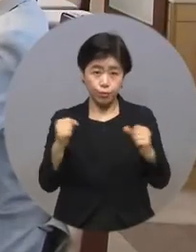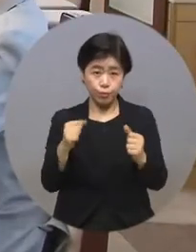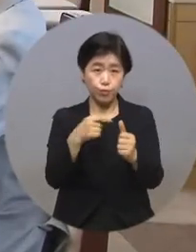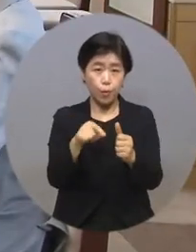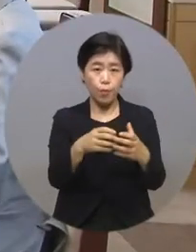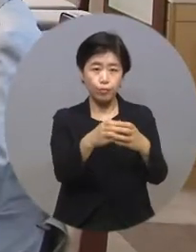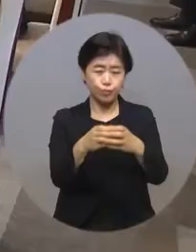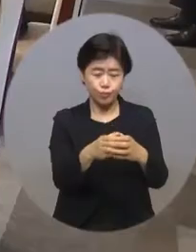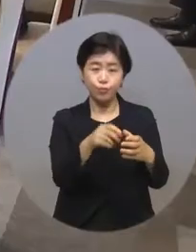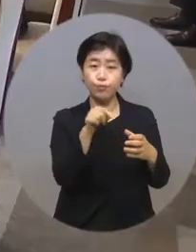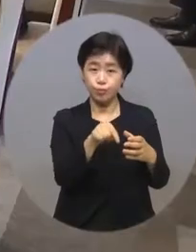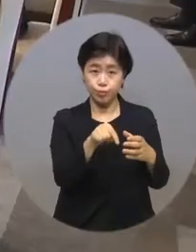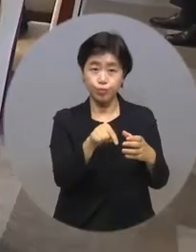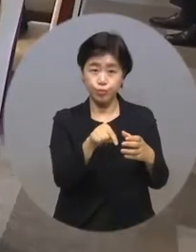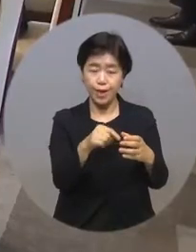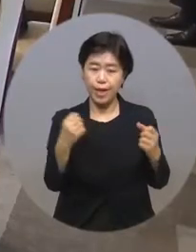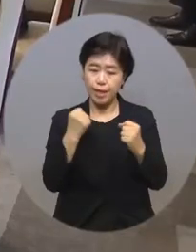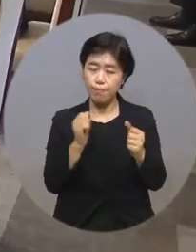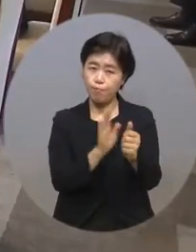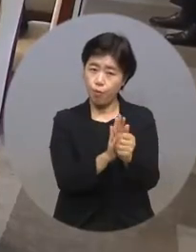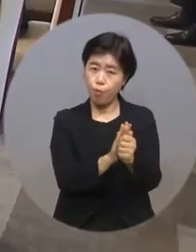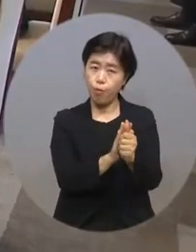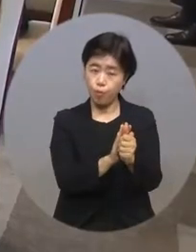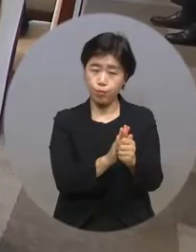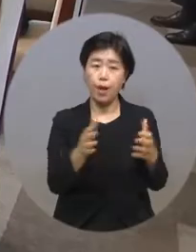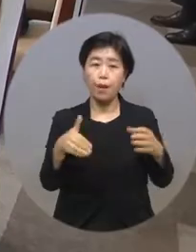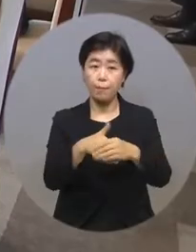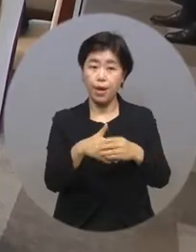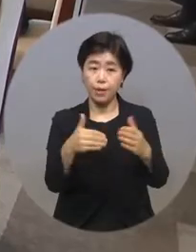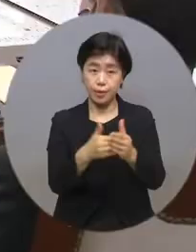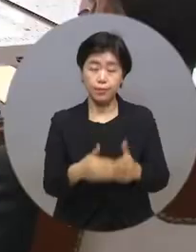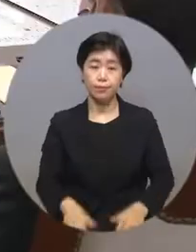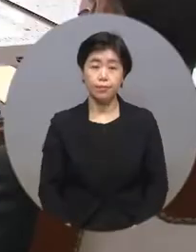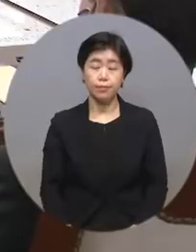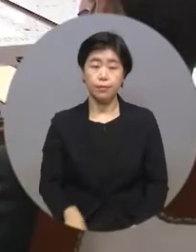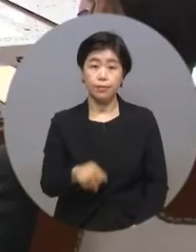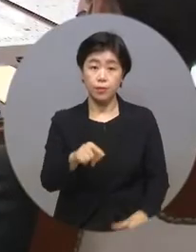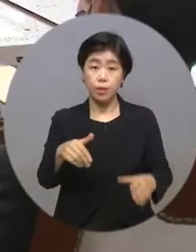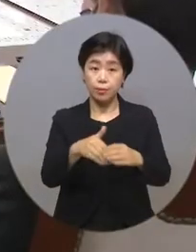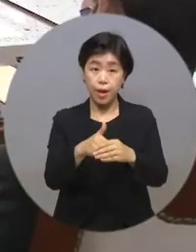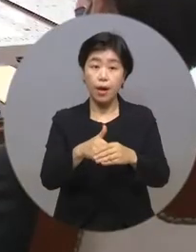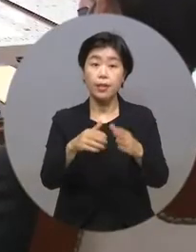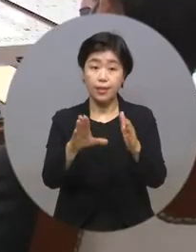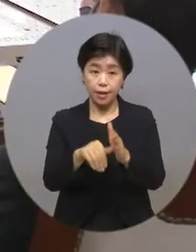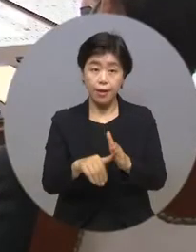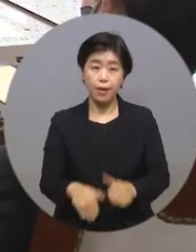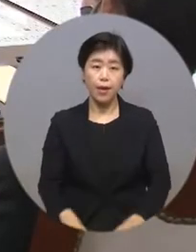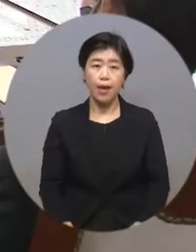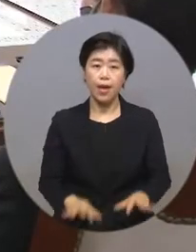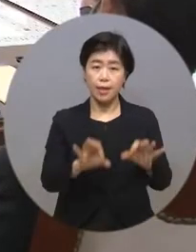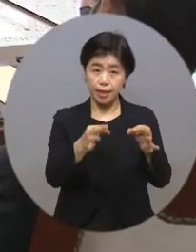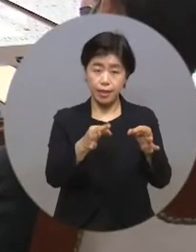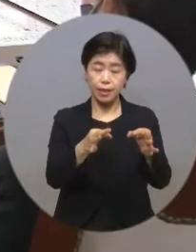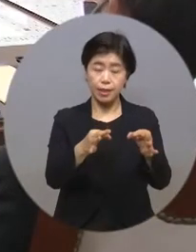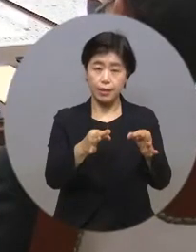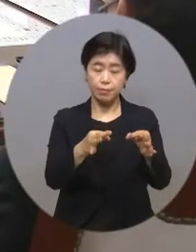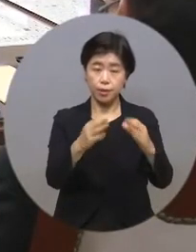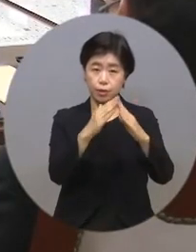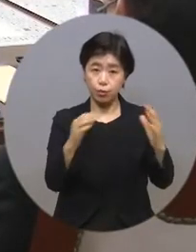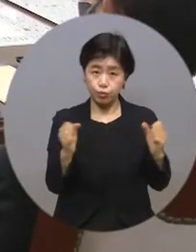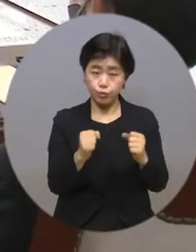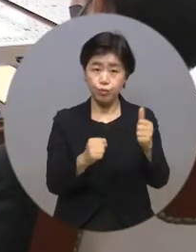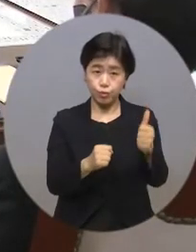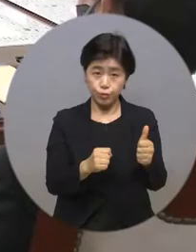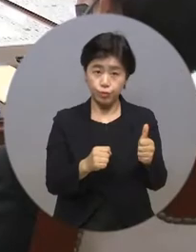힘을 모으는 협약을 체결했습니다. 이번 협약식에는 김관영 전북도지사, 서거석